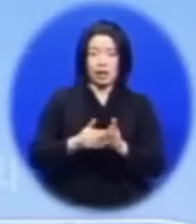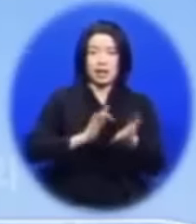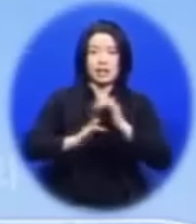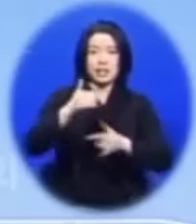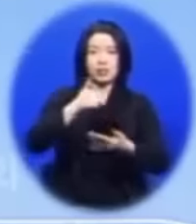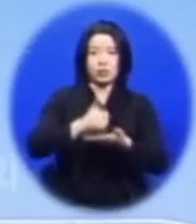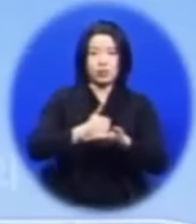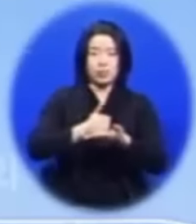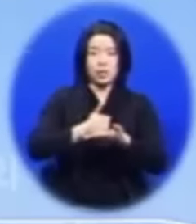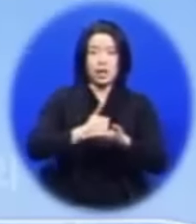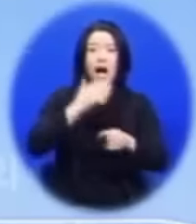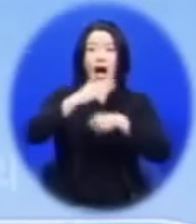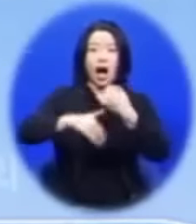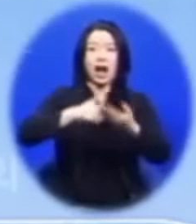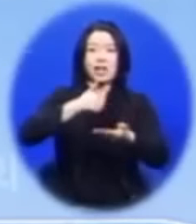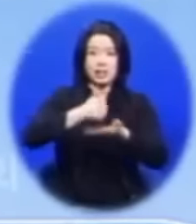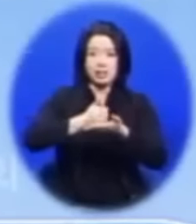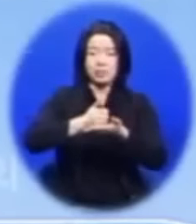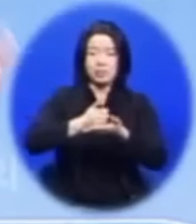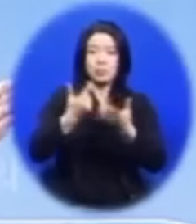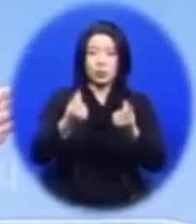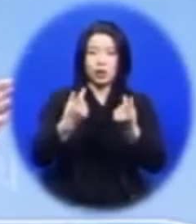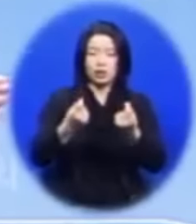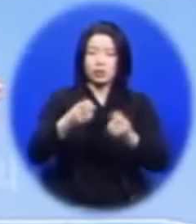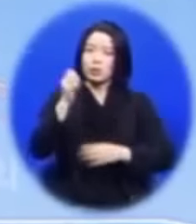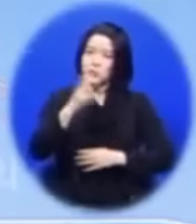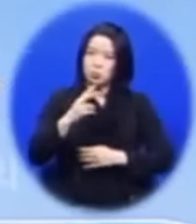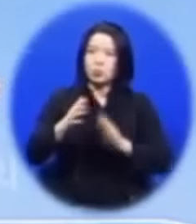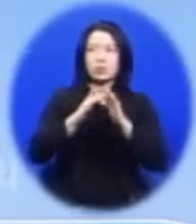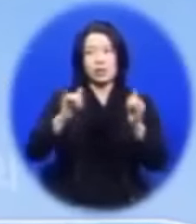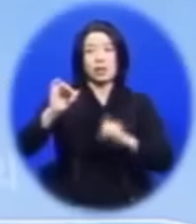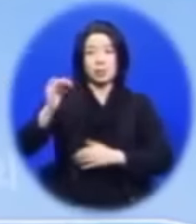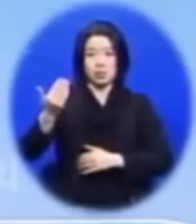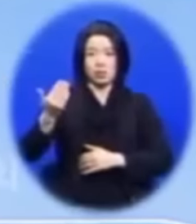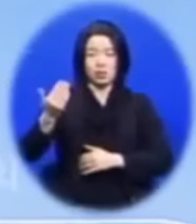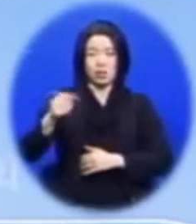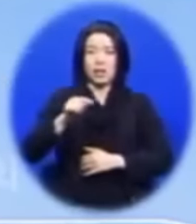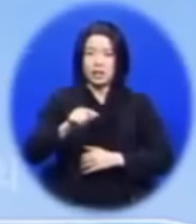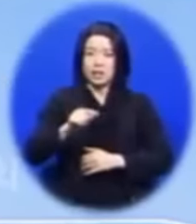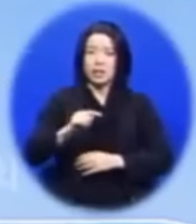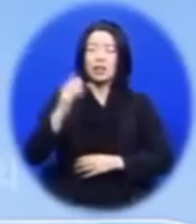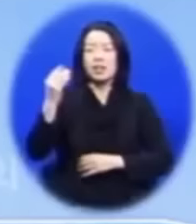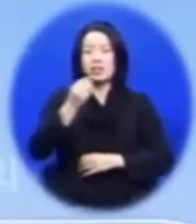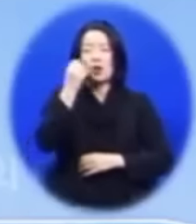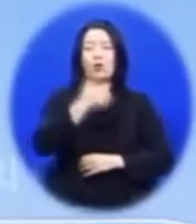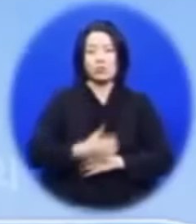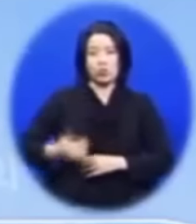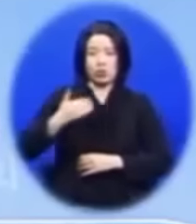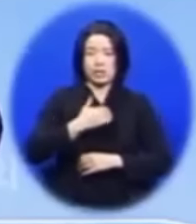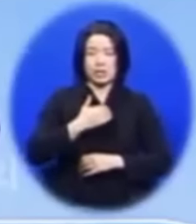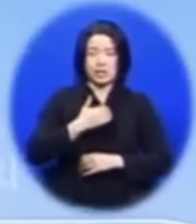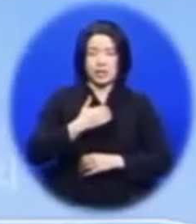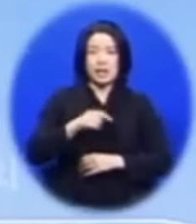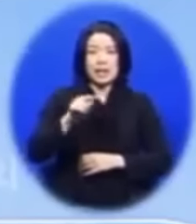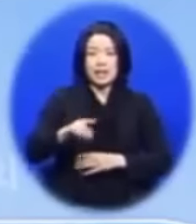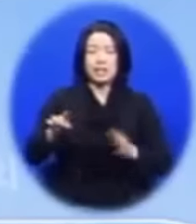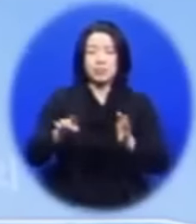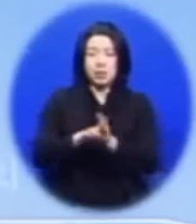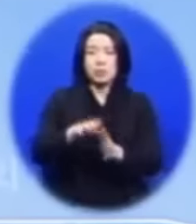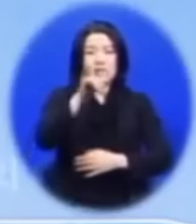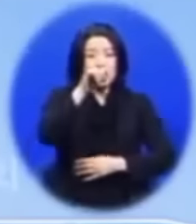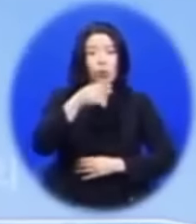예수님이 하나님이신데 또 사람이 되셨다이 성육신 있데이 믿음이 있고